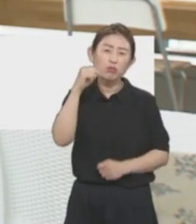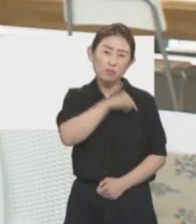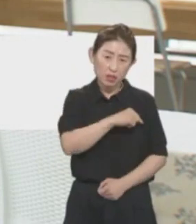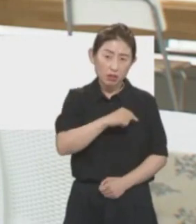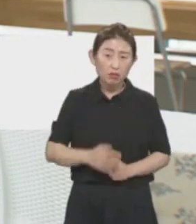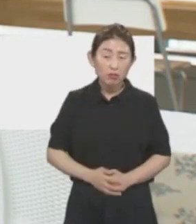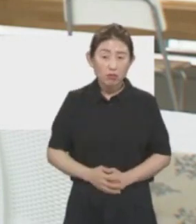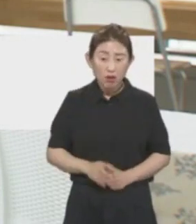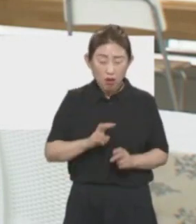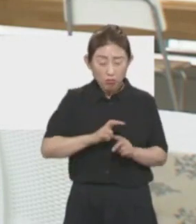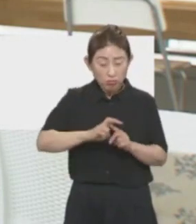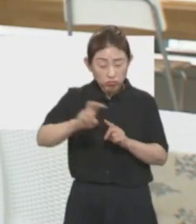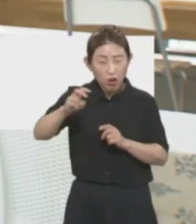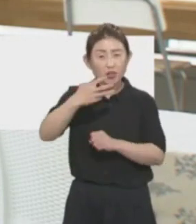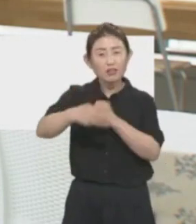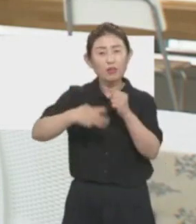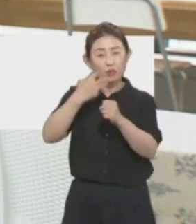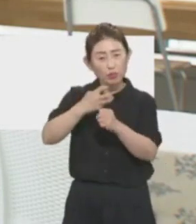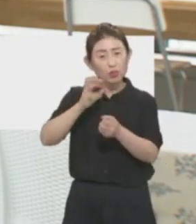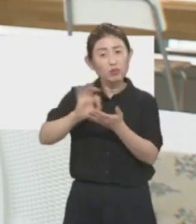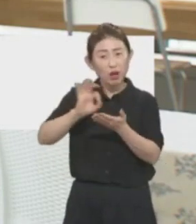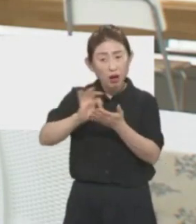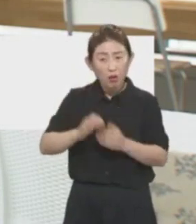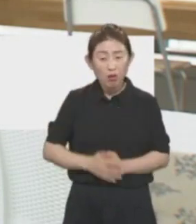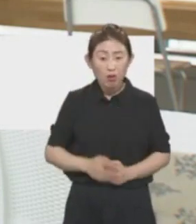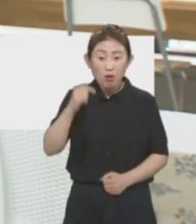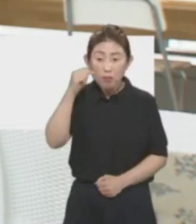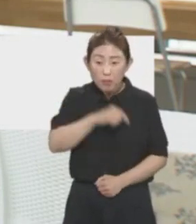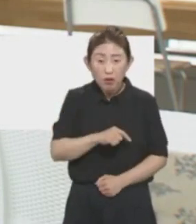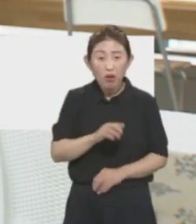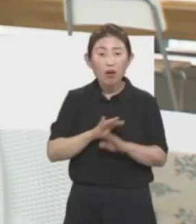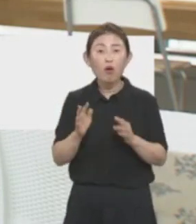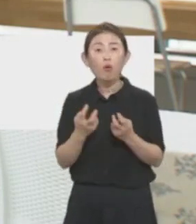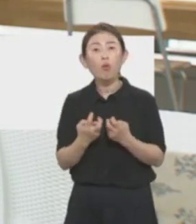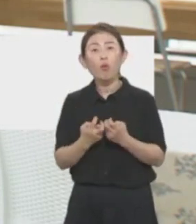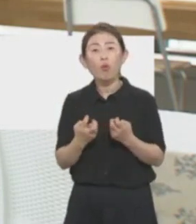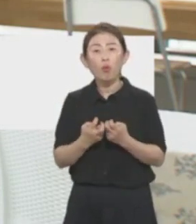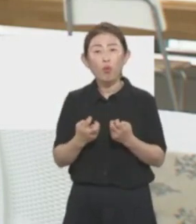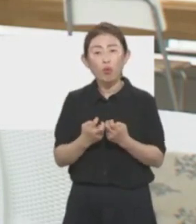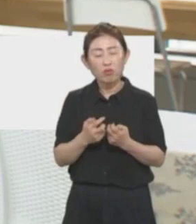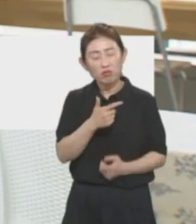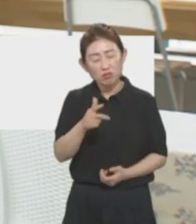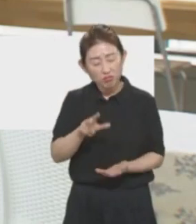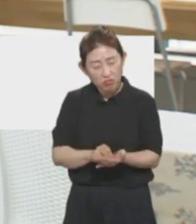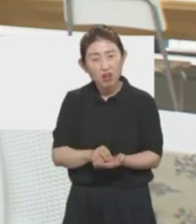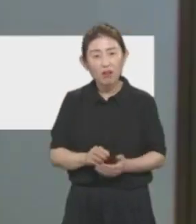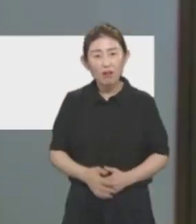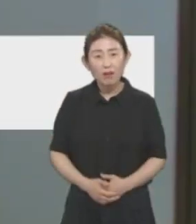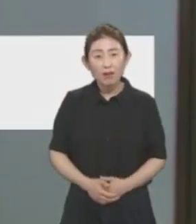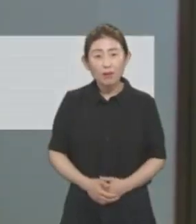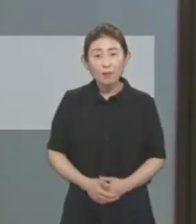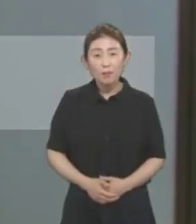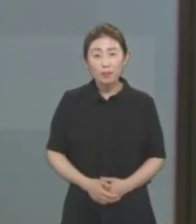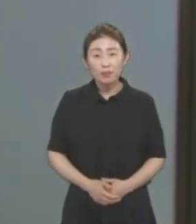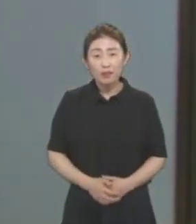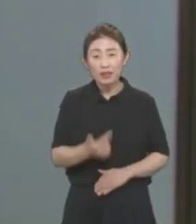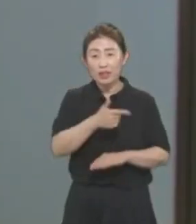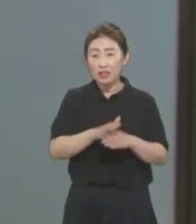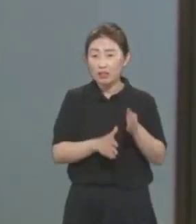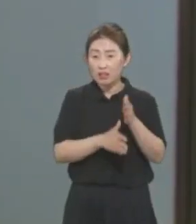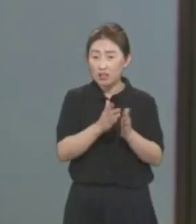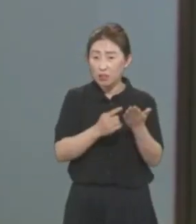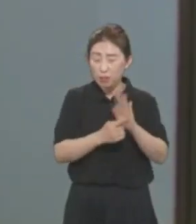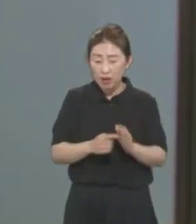때문에 그 적자 날 때의 비용을 어떻게 할 건지 감당할 건지 이게 사실은 가장 큰 핵심이거든요. 대전시는